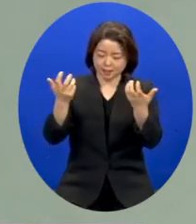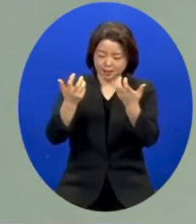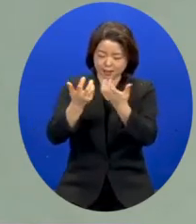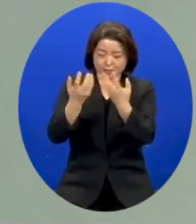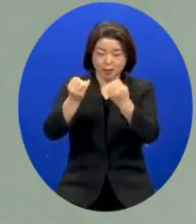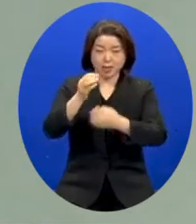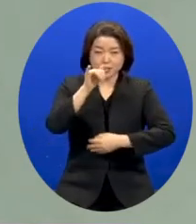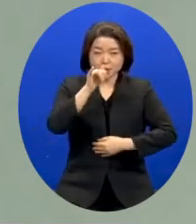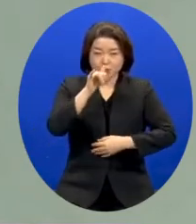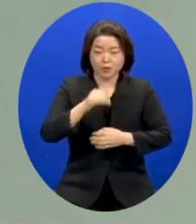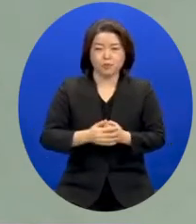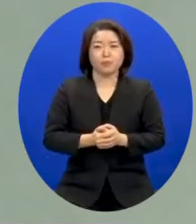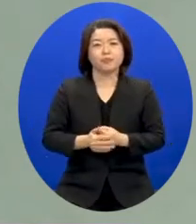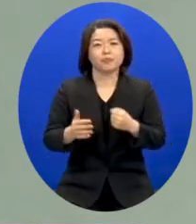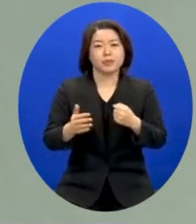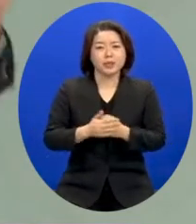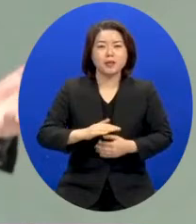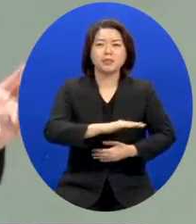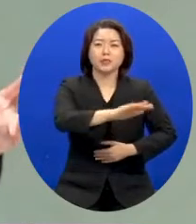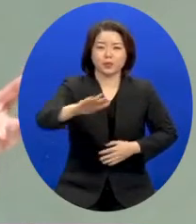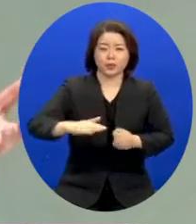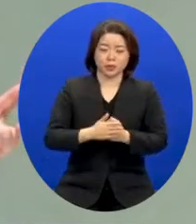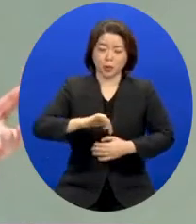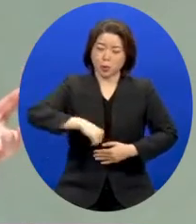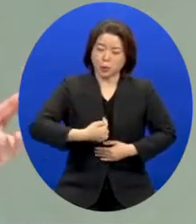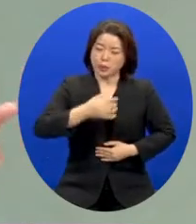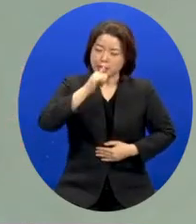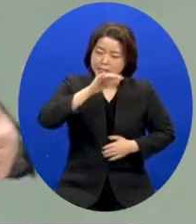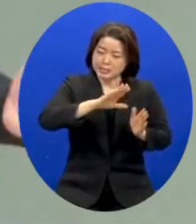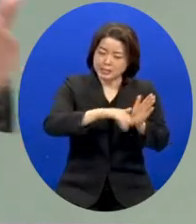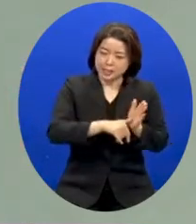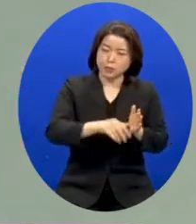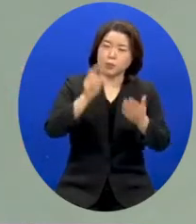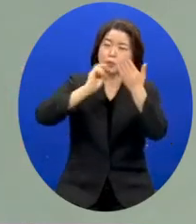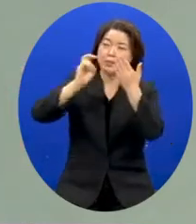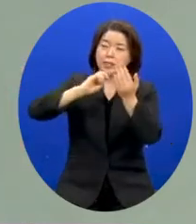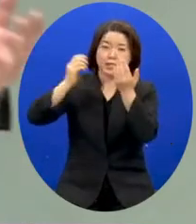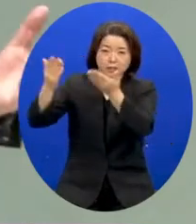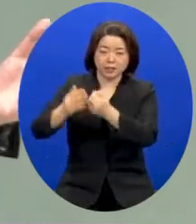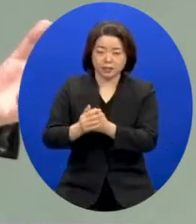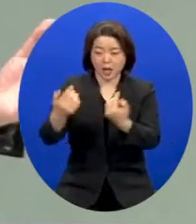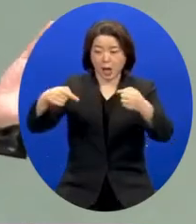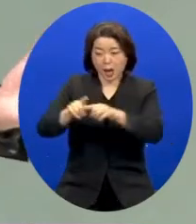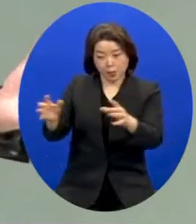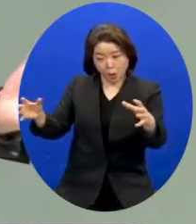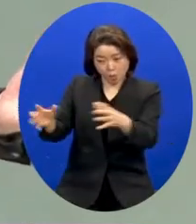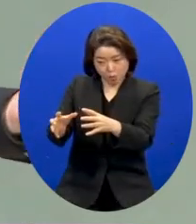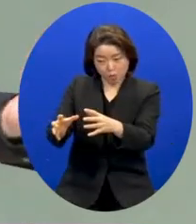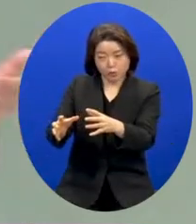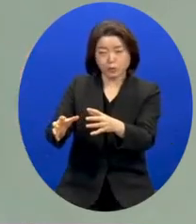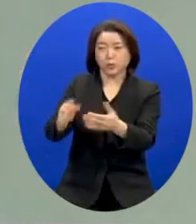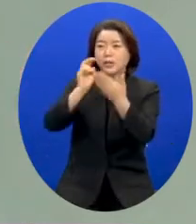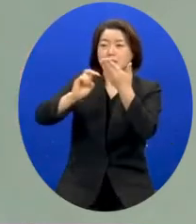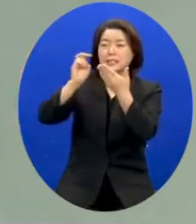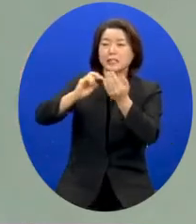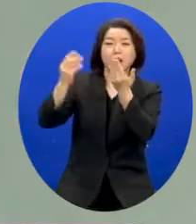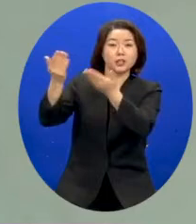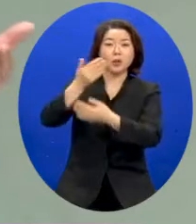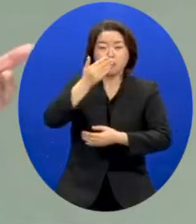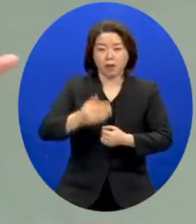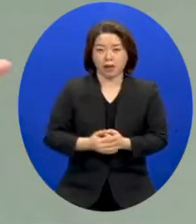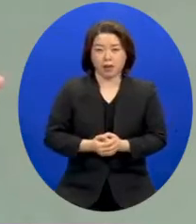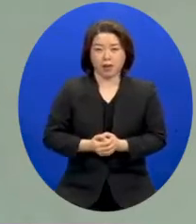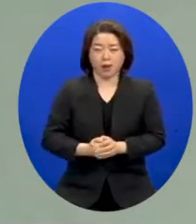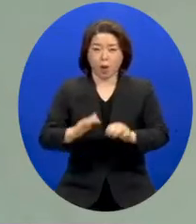그랬습니다. 그래서 우리는 혼자 있을 때도 찬송하고 함께 모여서도 찬송하는 겁니다. 오늘도